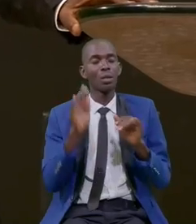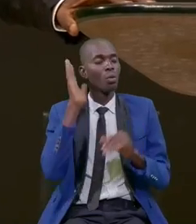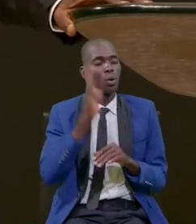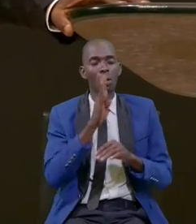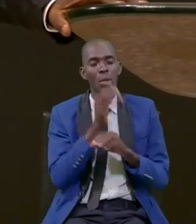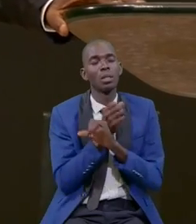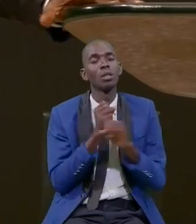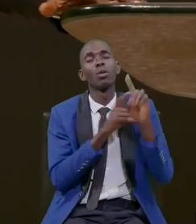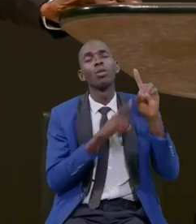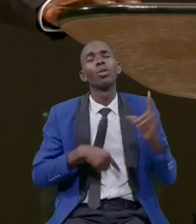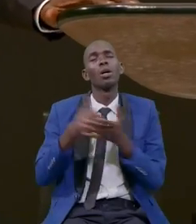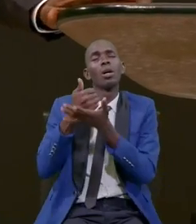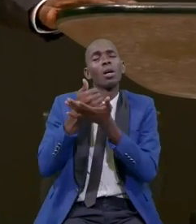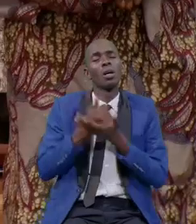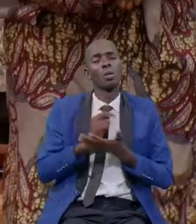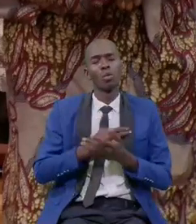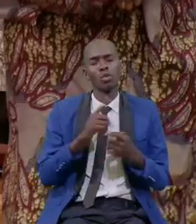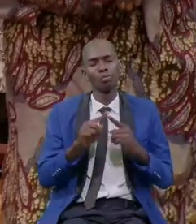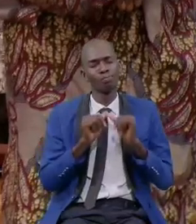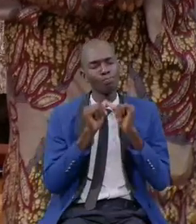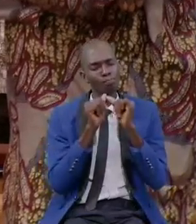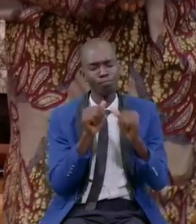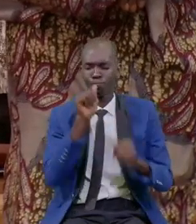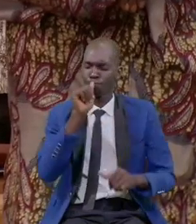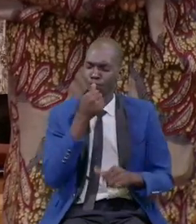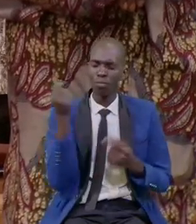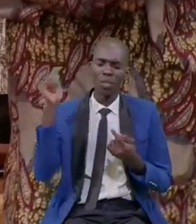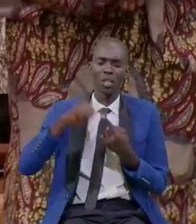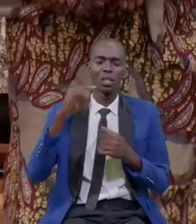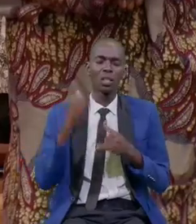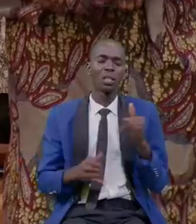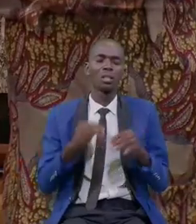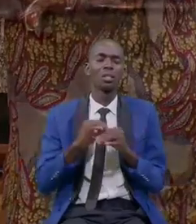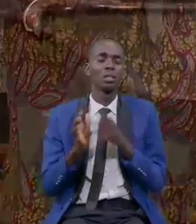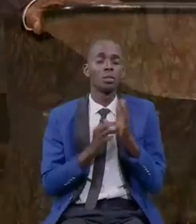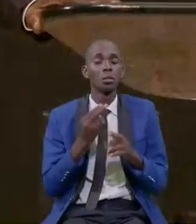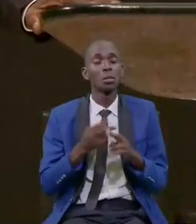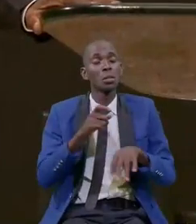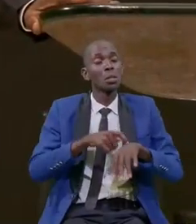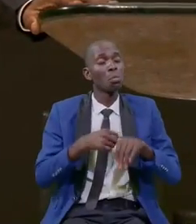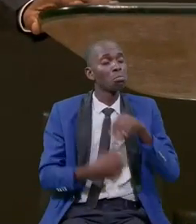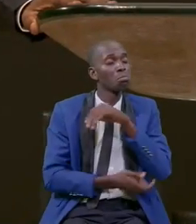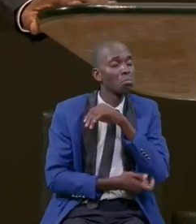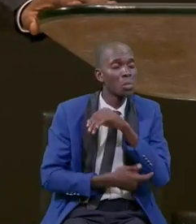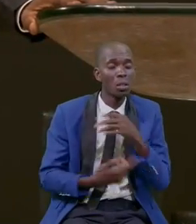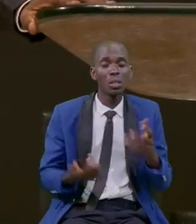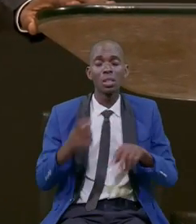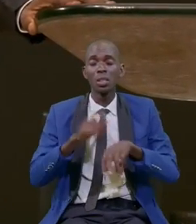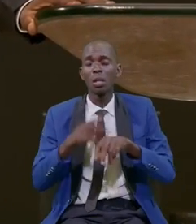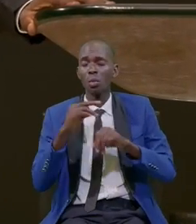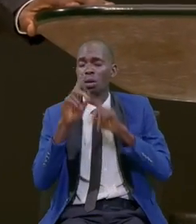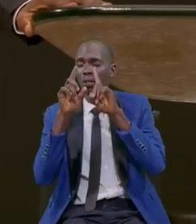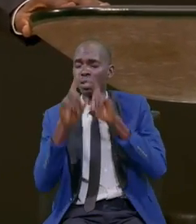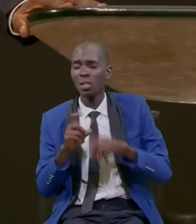Aidez-nous à persévérer jusqu'à la fin. En temps de tentation, en temps d'épreuve, n'allons